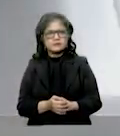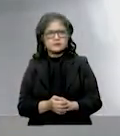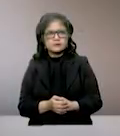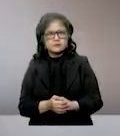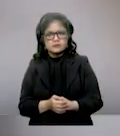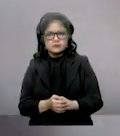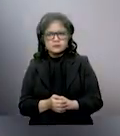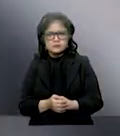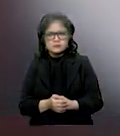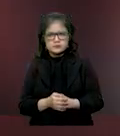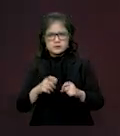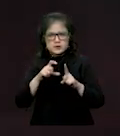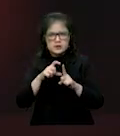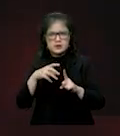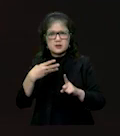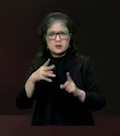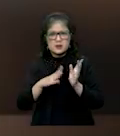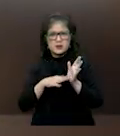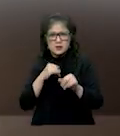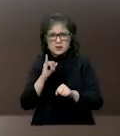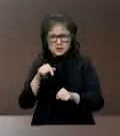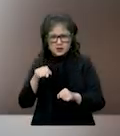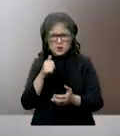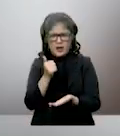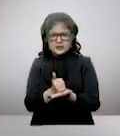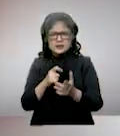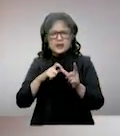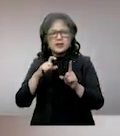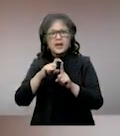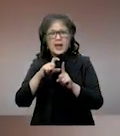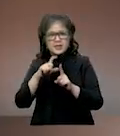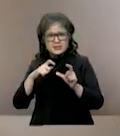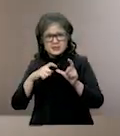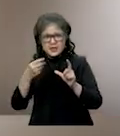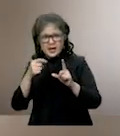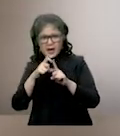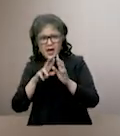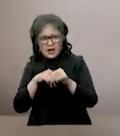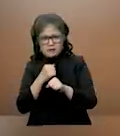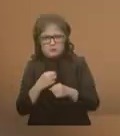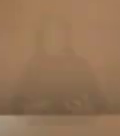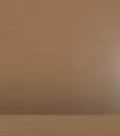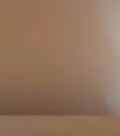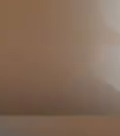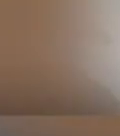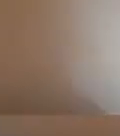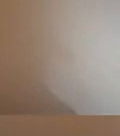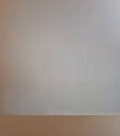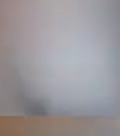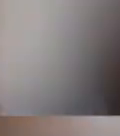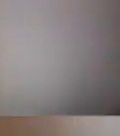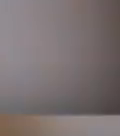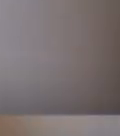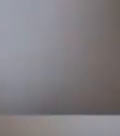Deni, warga Percut Setuan, Deli Serdang, Sumatera Utara, dilarikan ke rumah sakit terluka bakar di sekujur tubuh. Ironis, pria 25